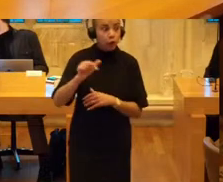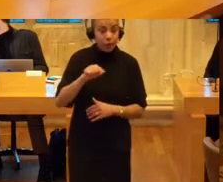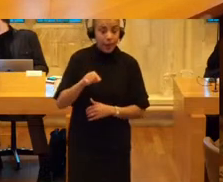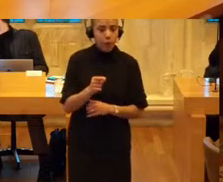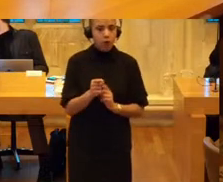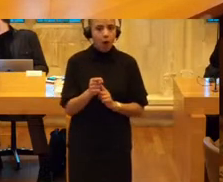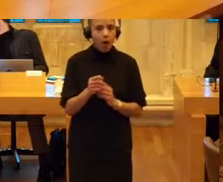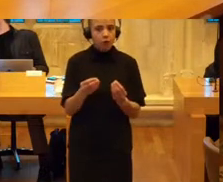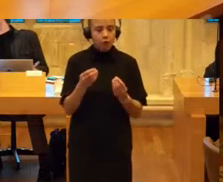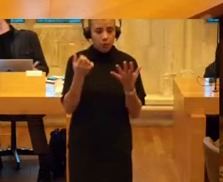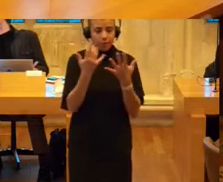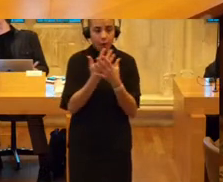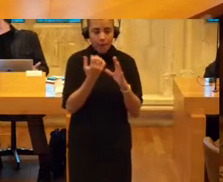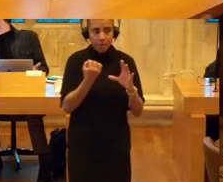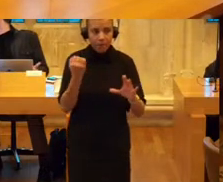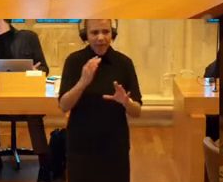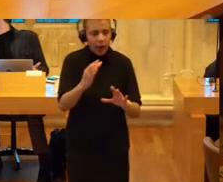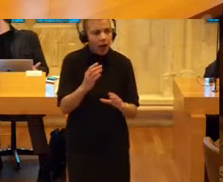les équilibres financiers.